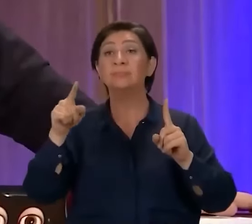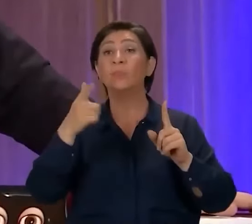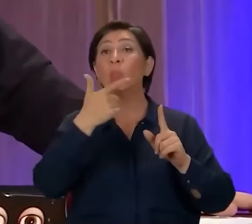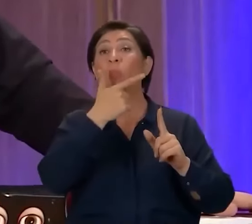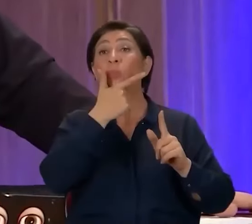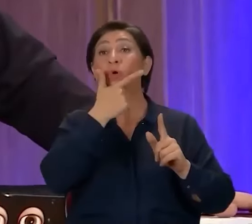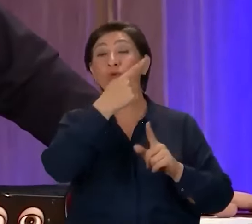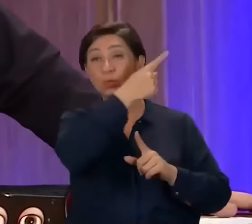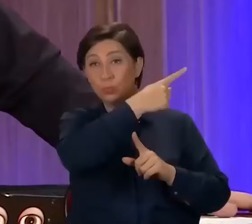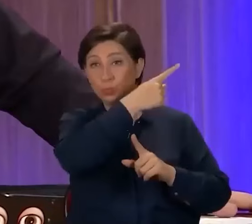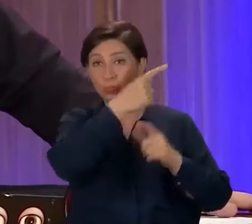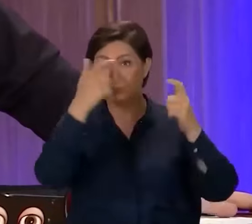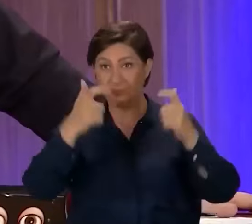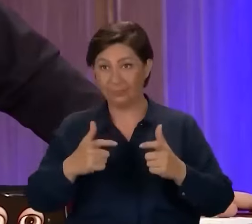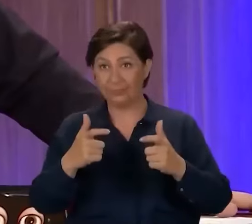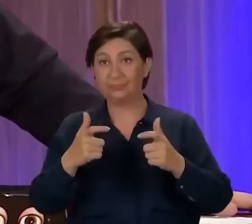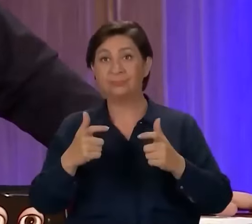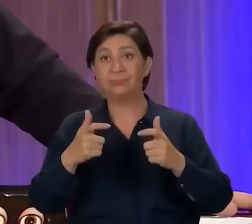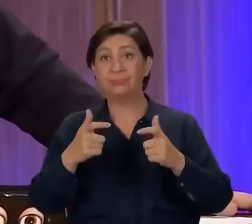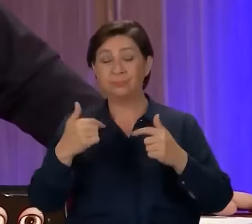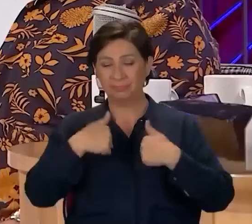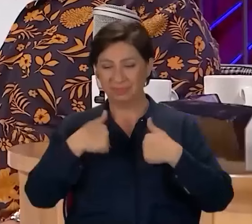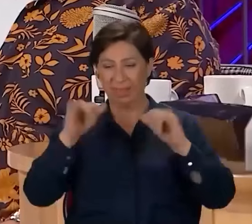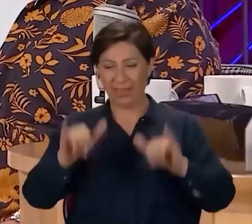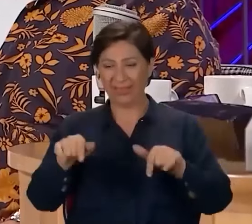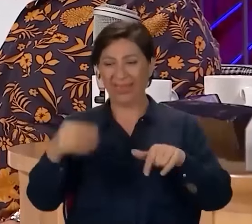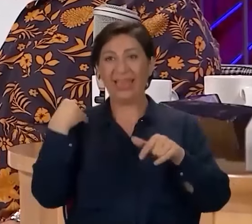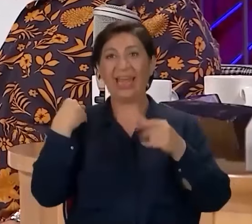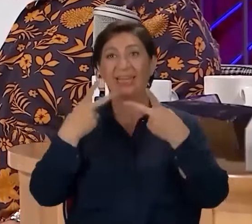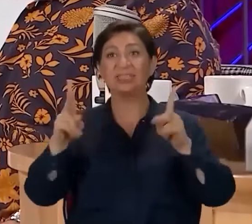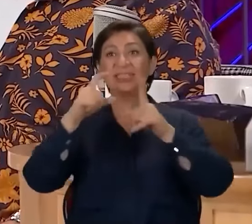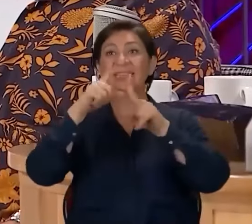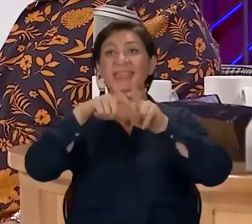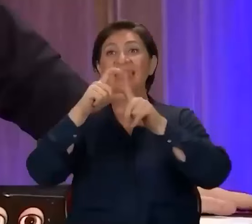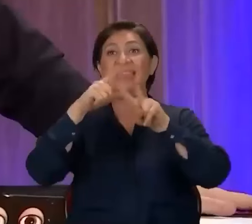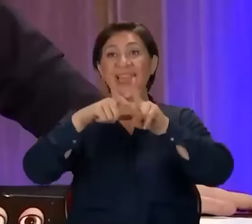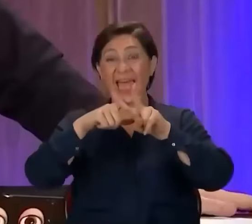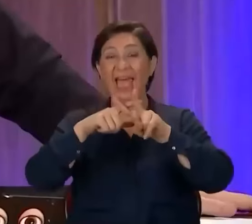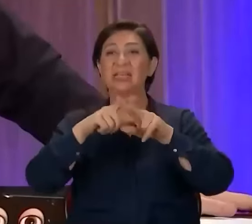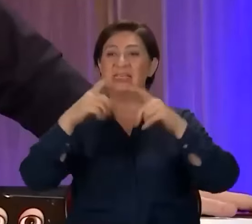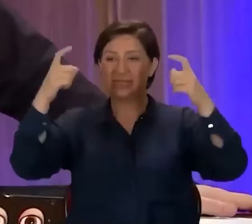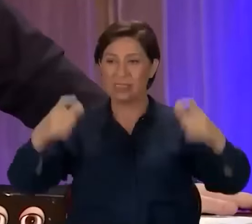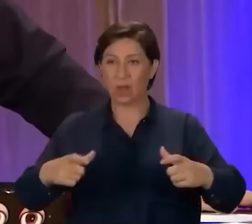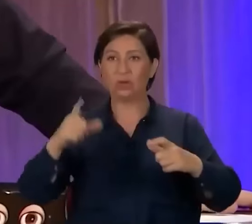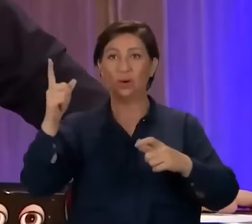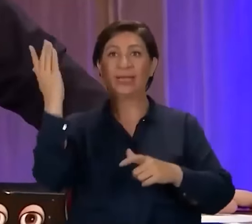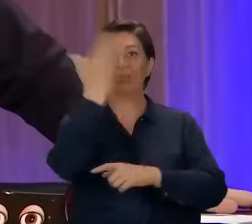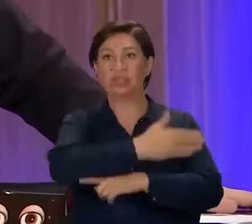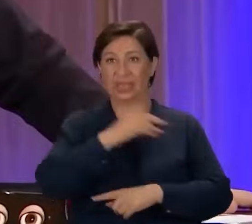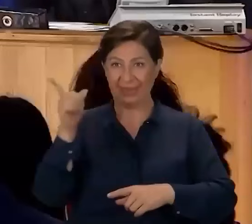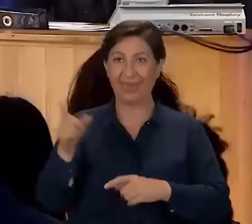süresince Bodrum'da bizim yeni açılan Dada Salon Brasserie'de sahne